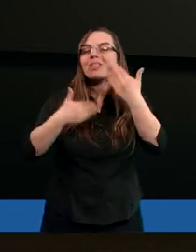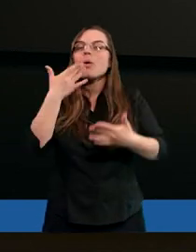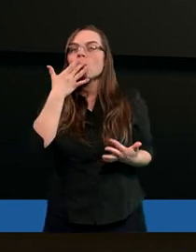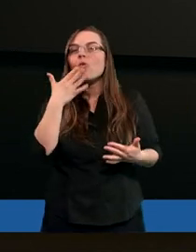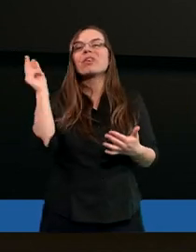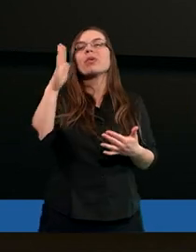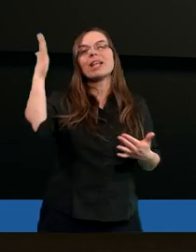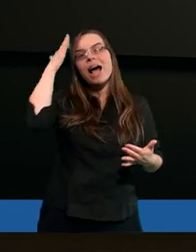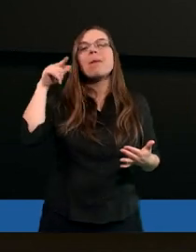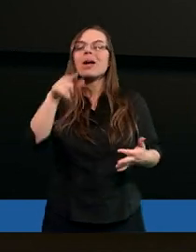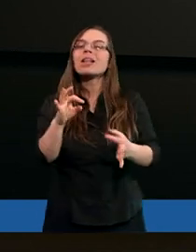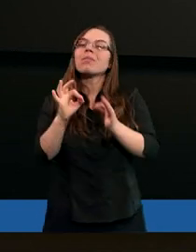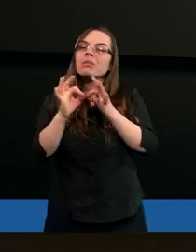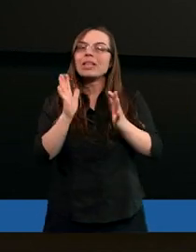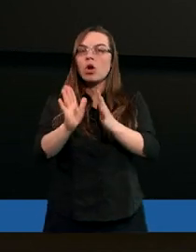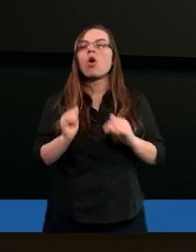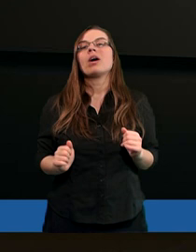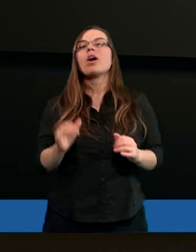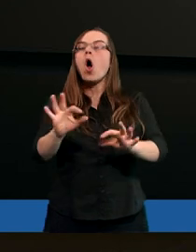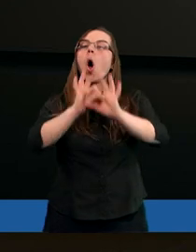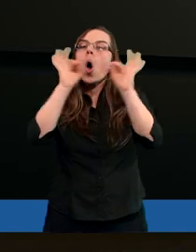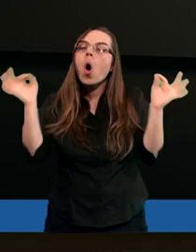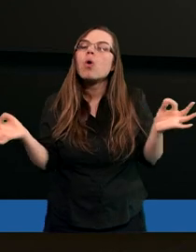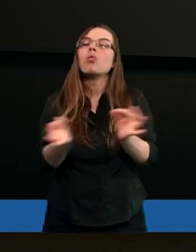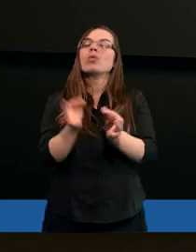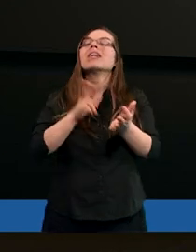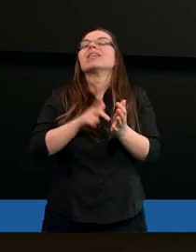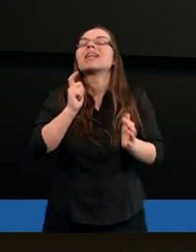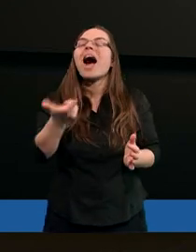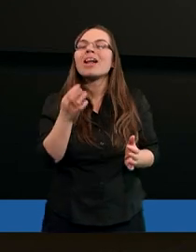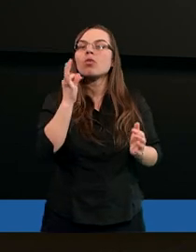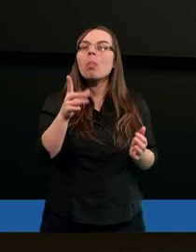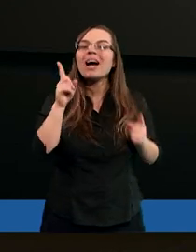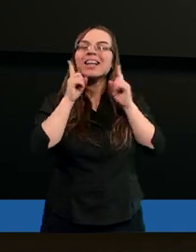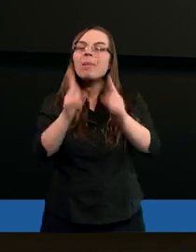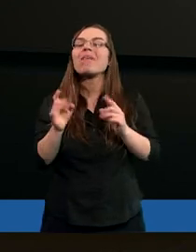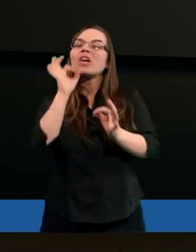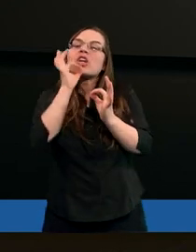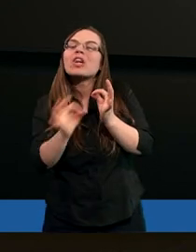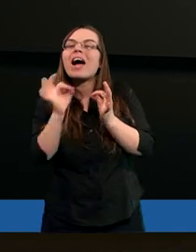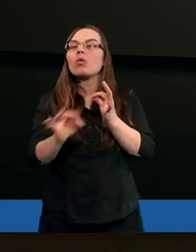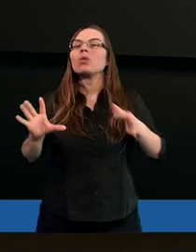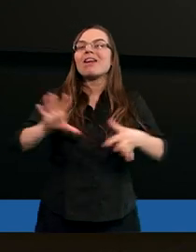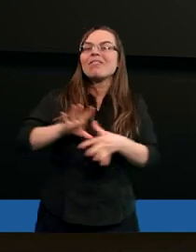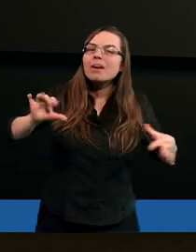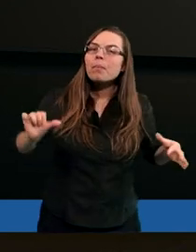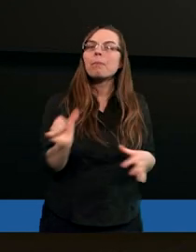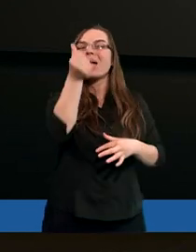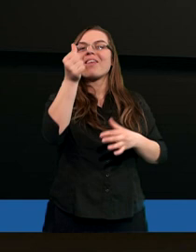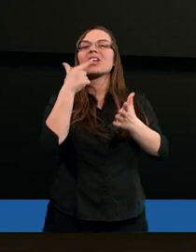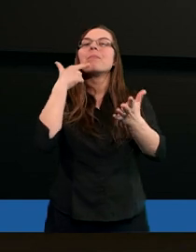znamy te listy ogólnie, na co? Szczególnie w pierwszym liście.